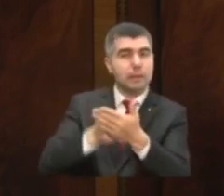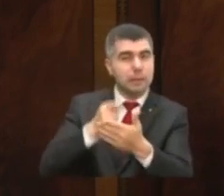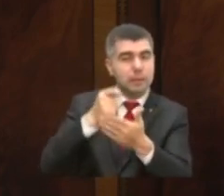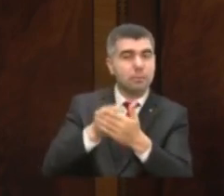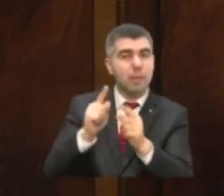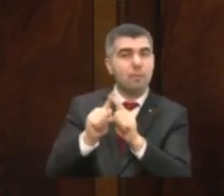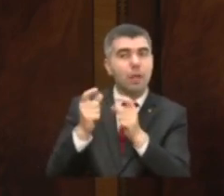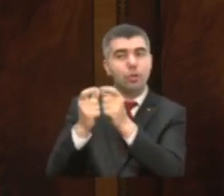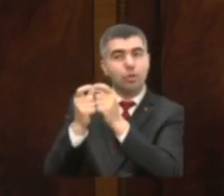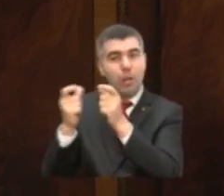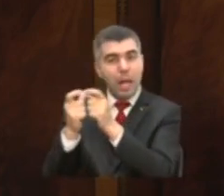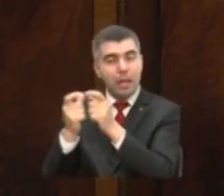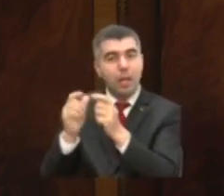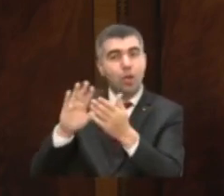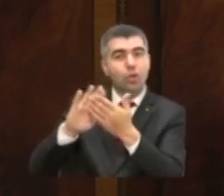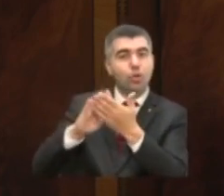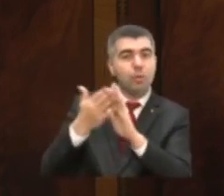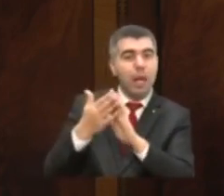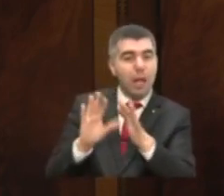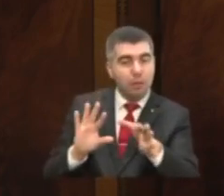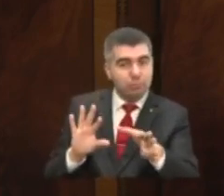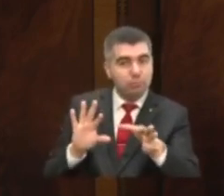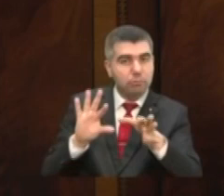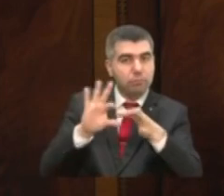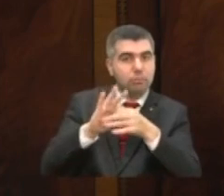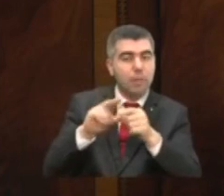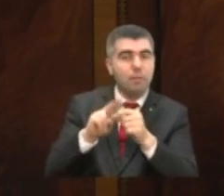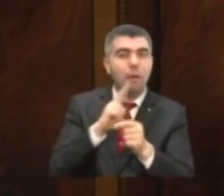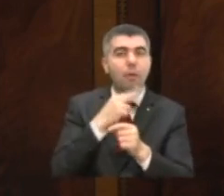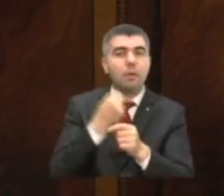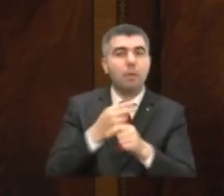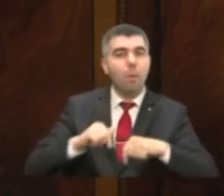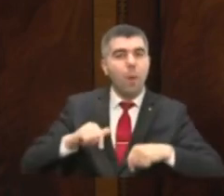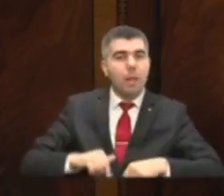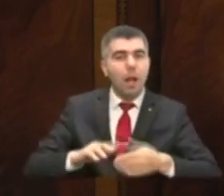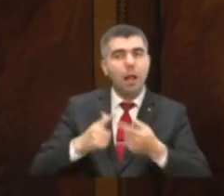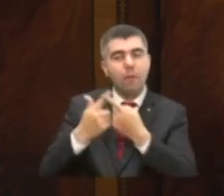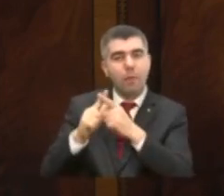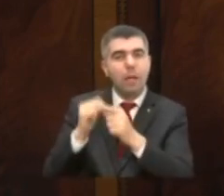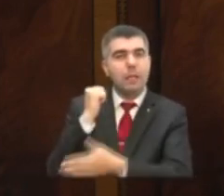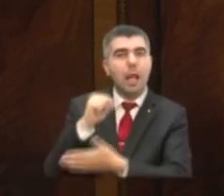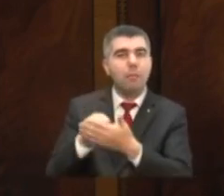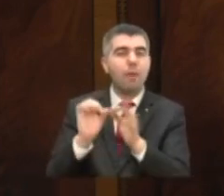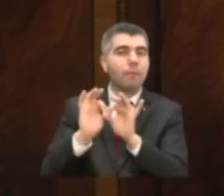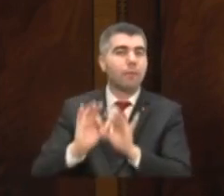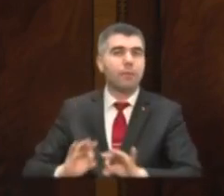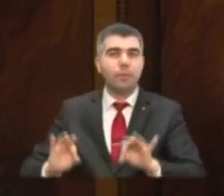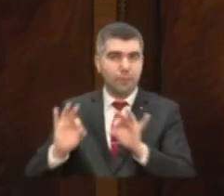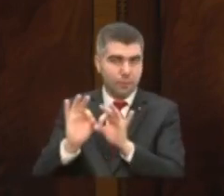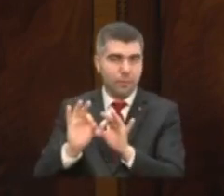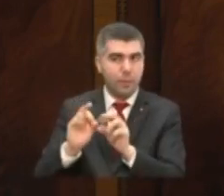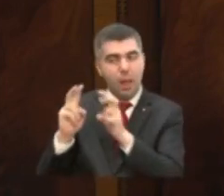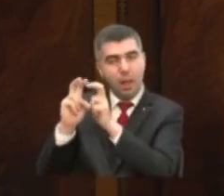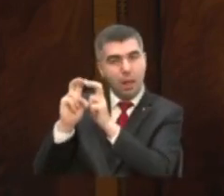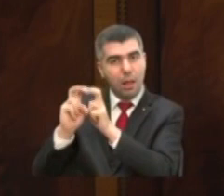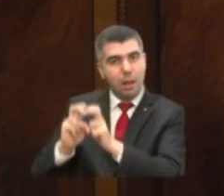للمقاولات، وذلك بالنسبة للجمعيات التي لها شراكة مع الدولة. وهناك ثالثا نتطلع إلى العمل على تخفيض العبء الضريبي